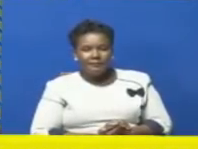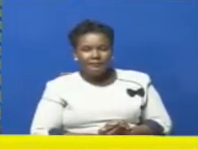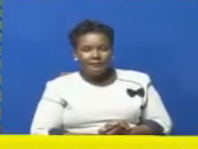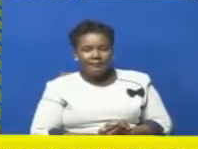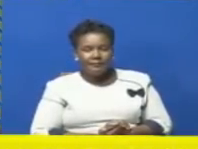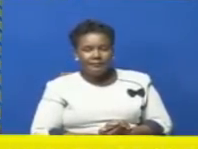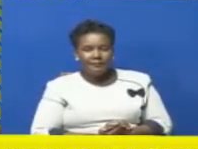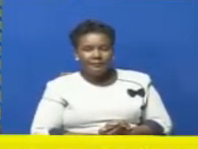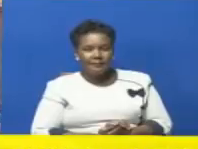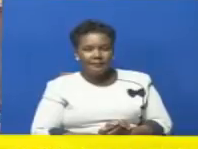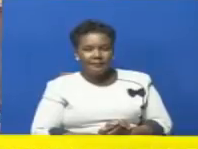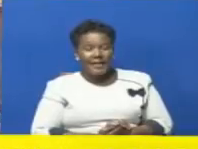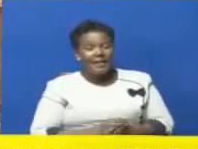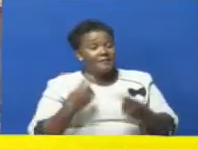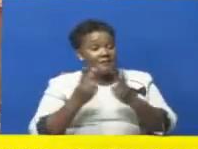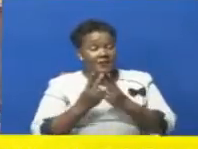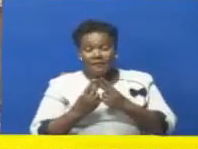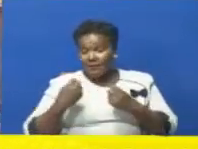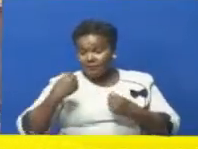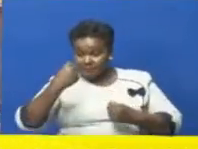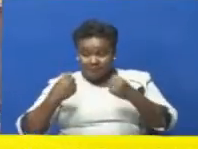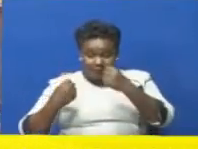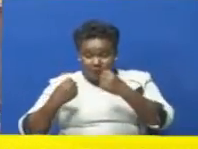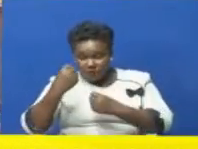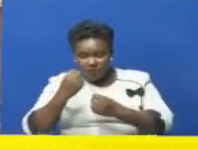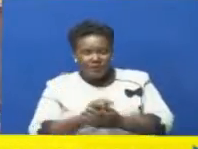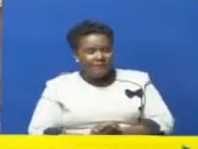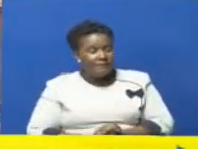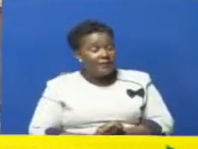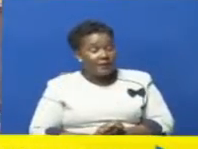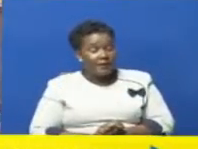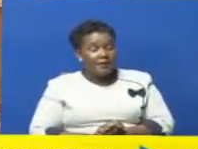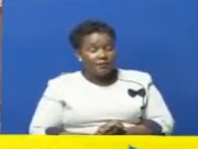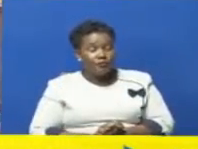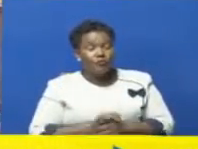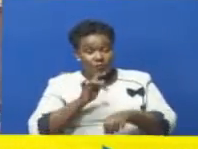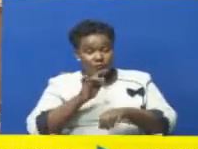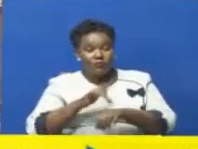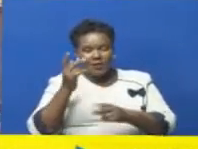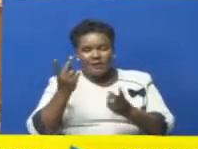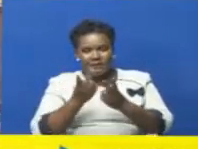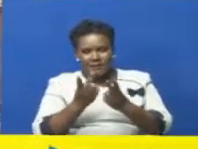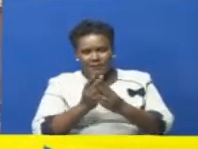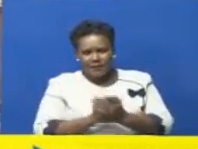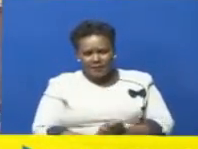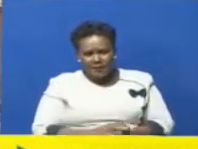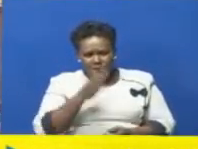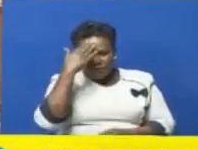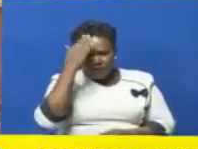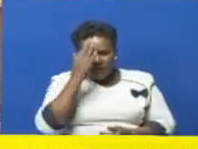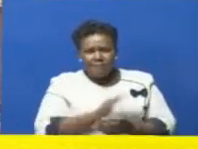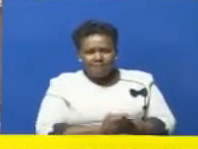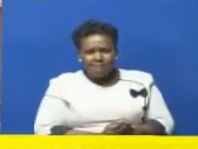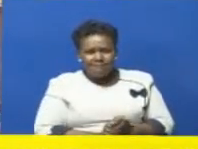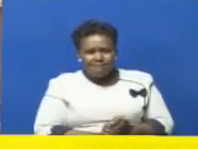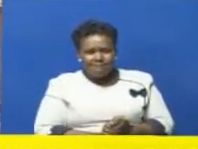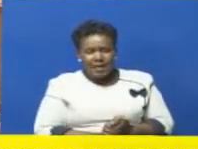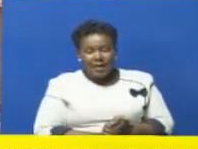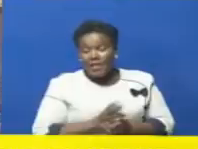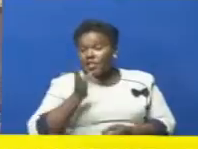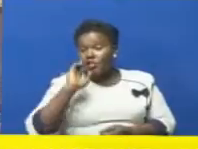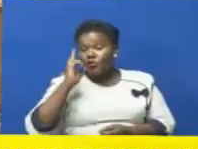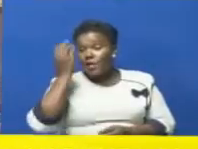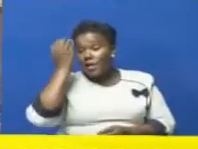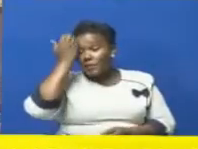Lakini kwenye ndoni pia tutagusia huko. Kuna Tyson wa uongo bwana. Unajua rekodi ya Tyson ilivyo? Tunafahamu Tyson yule mkubwa. Naam. Kwa sasa rekodi